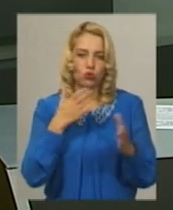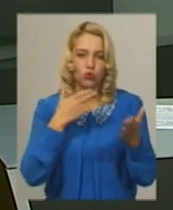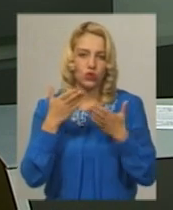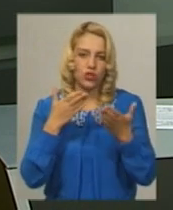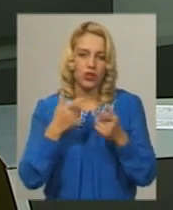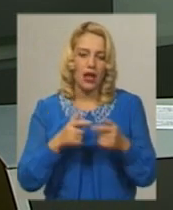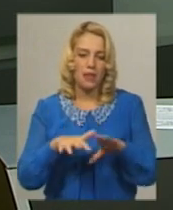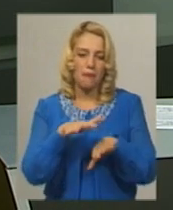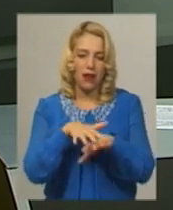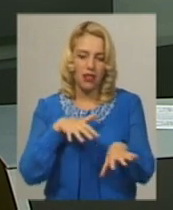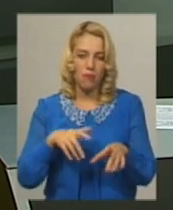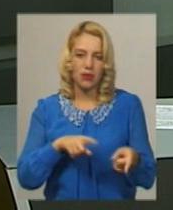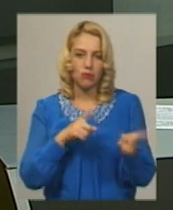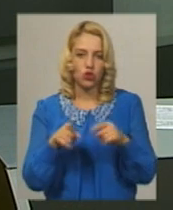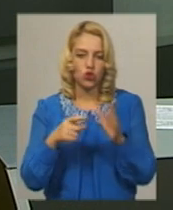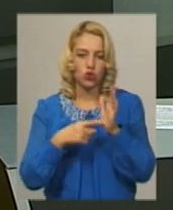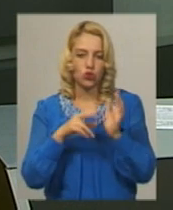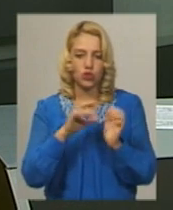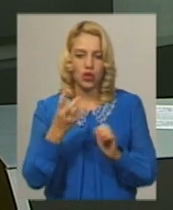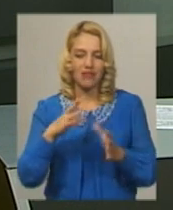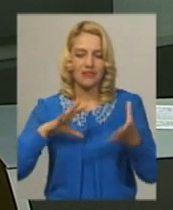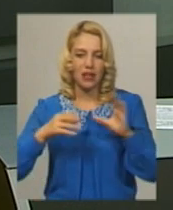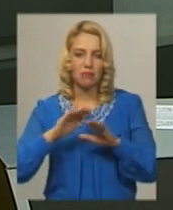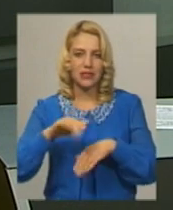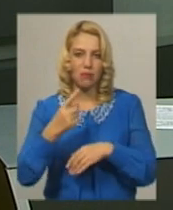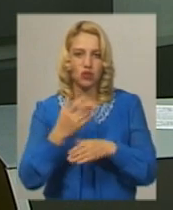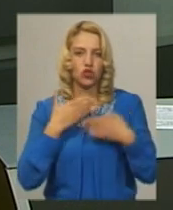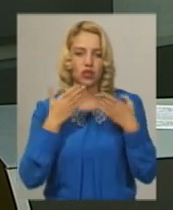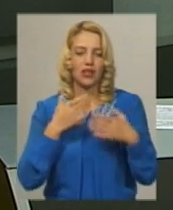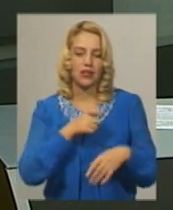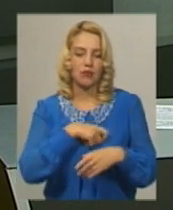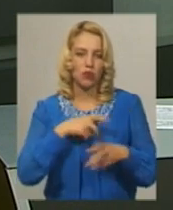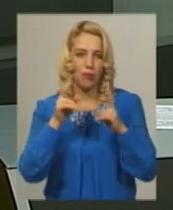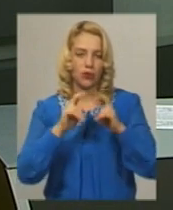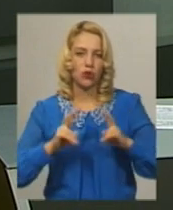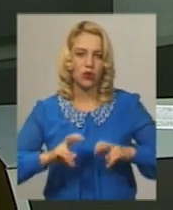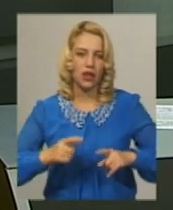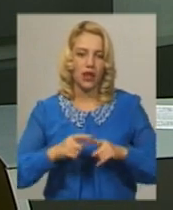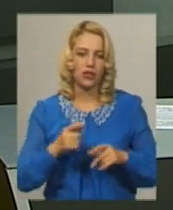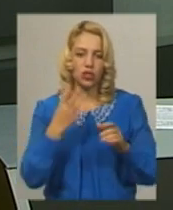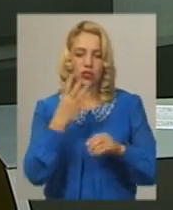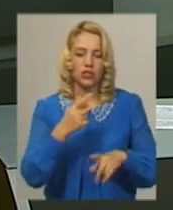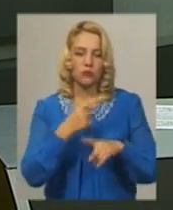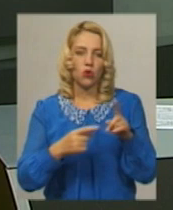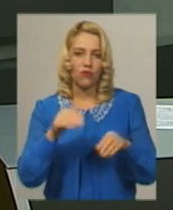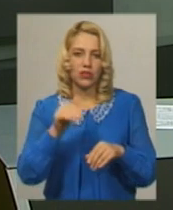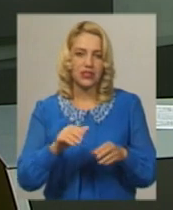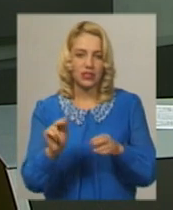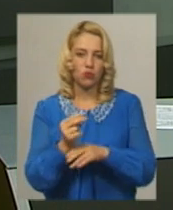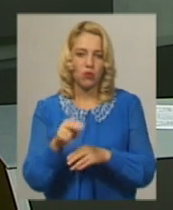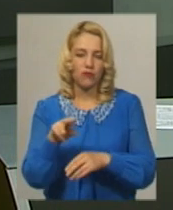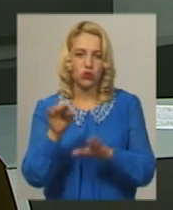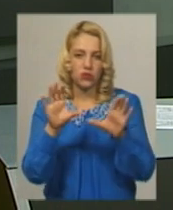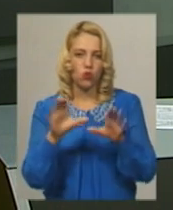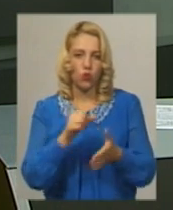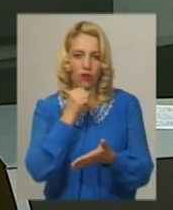парламент перейшов 6 червня. Загалом після першого читання депутати розглянули більше 4,5 тисяч правок до закону.